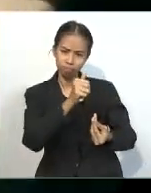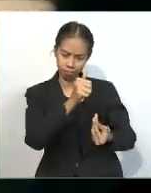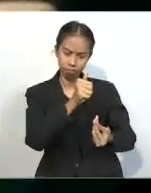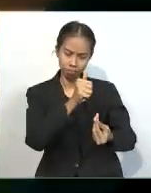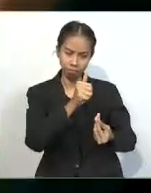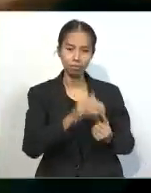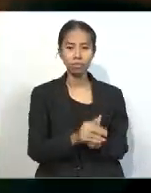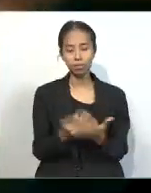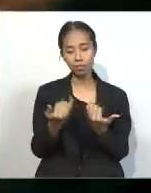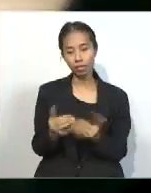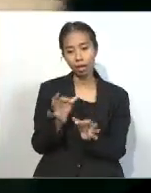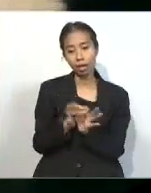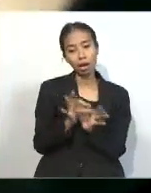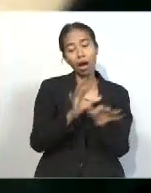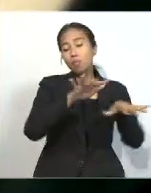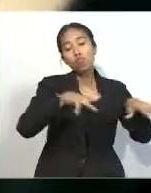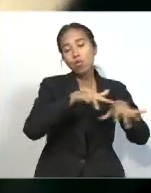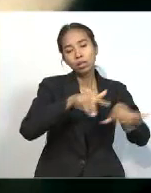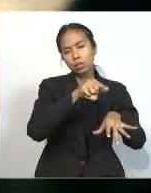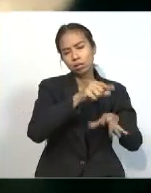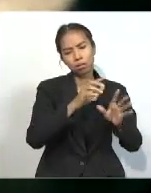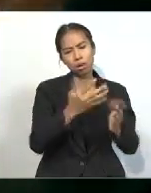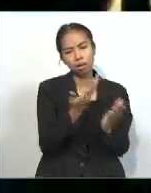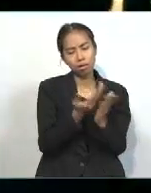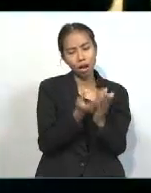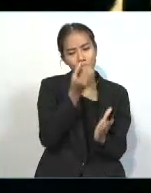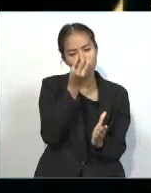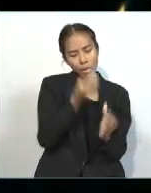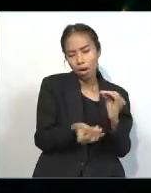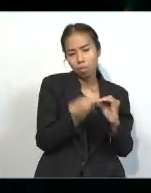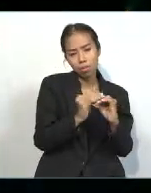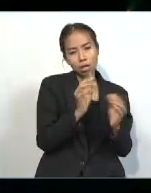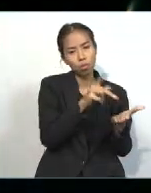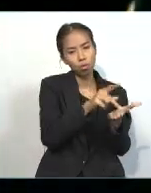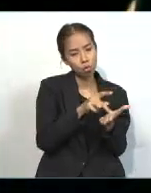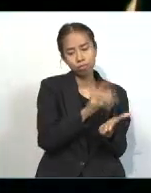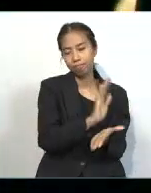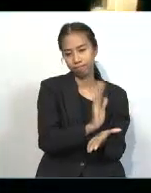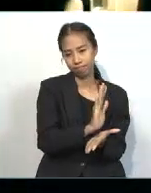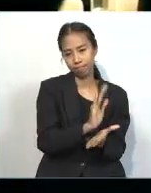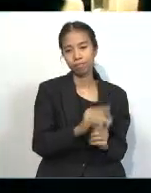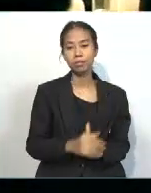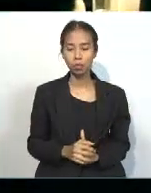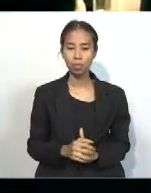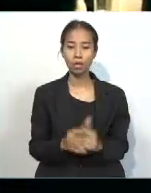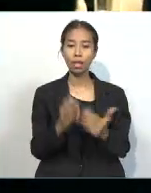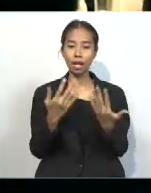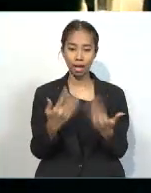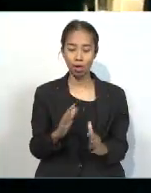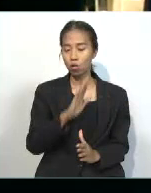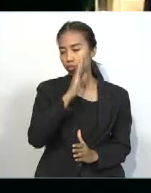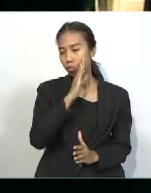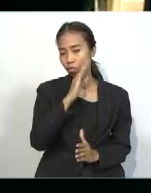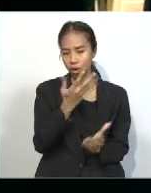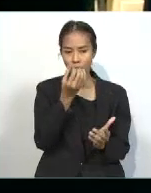ระดับสูงนะคะธนาคารพาณิชย์จึงยังไม่จำเป็นที่จะต้องปรับขึ้นดอกเบี้ยเงินกู้ที่คิดกับประชาชนหรือหากจะมี